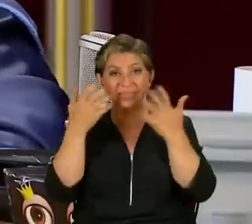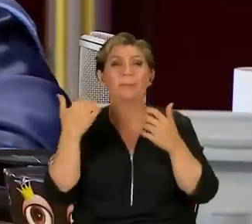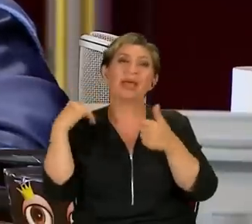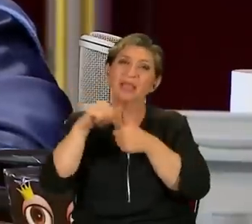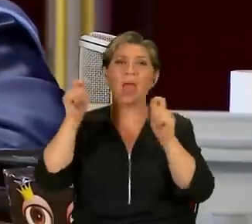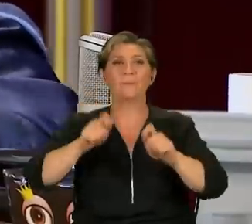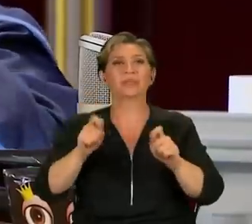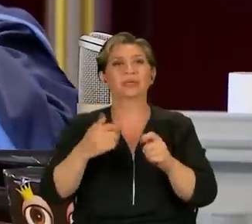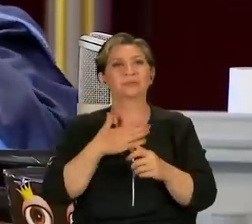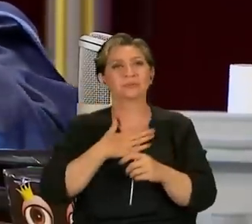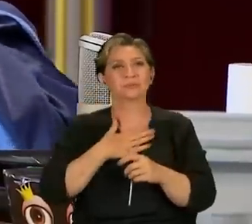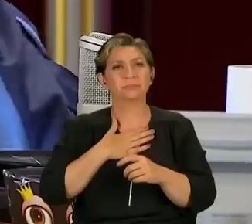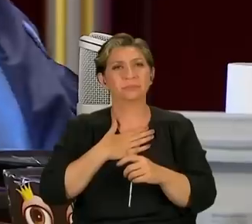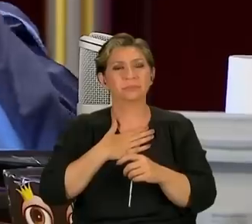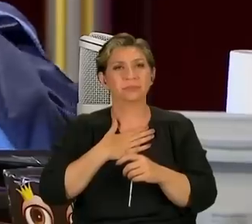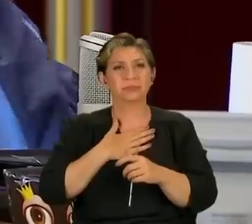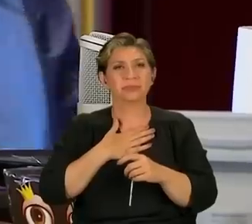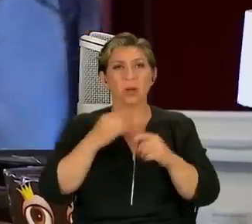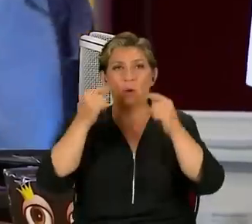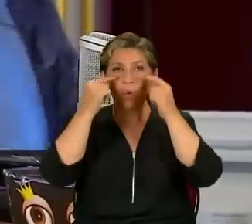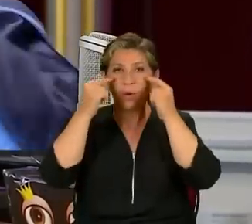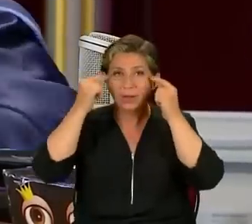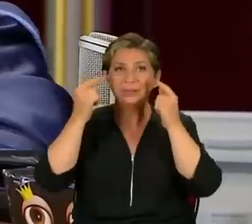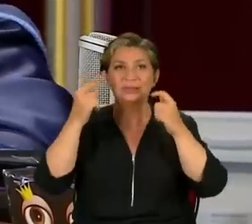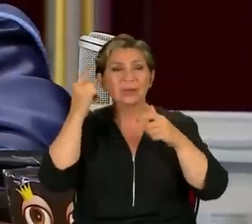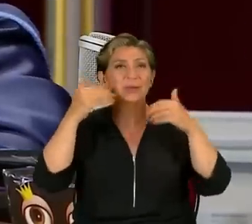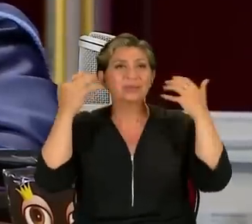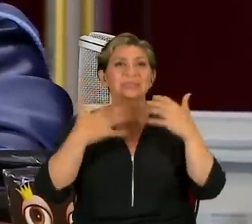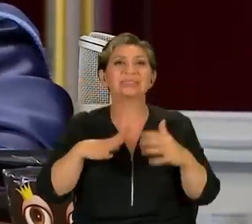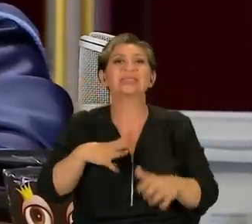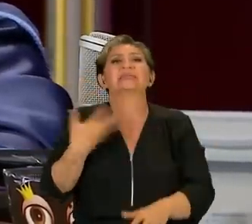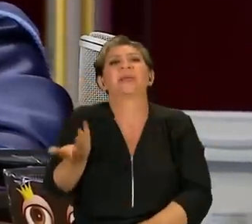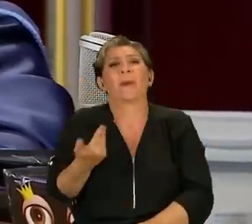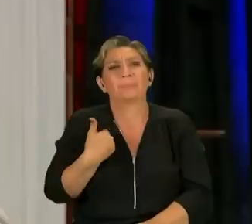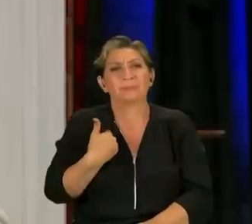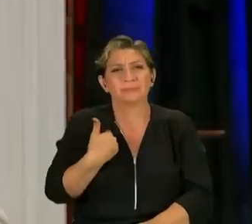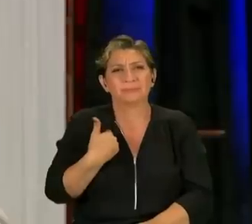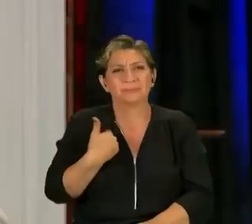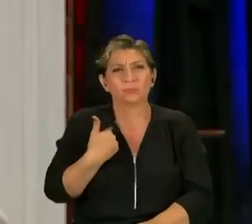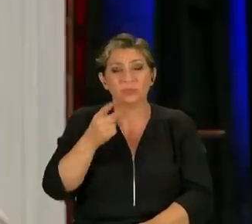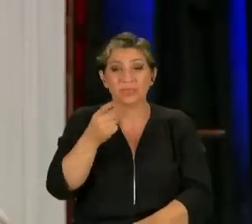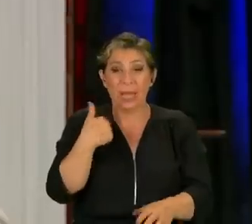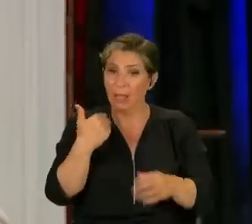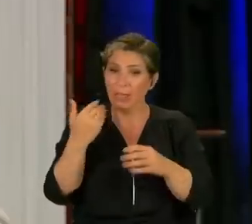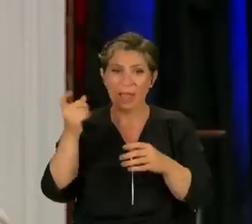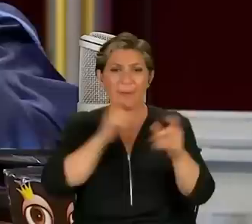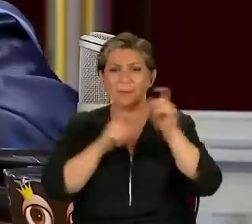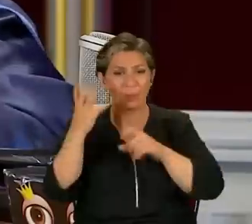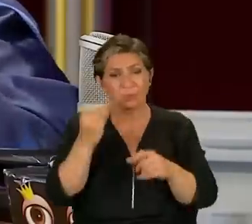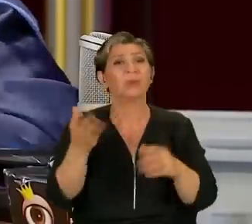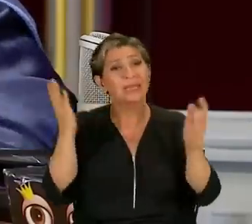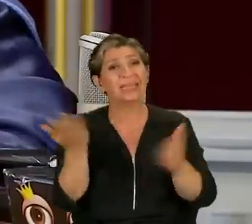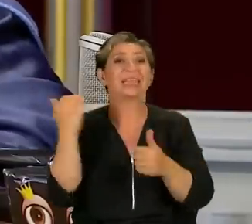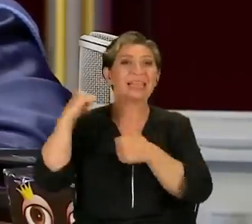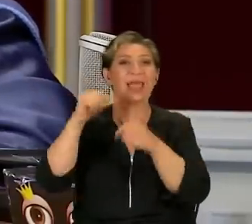üstüne yine istemem. Ne istemezsin? Hani oramda o dalgalar olsun. Hani bu yaşadıklarımdan sonra